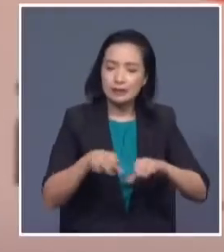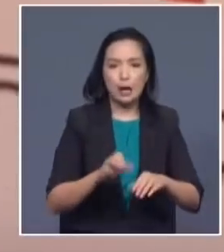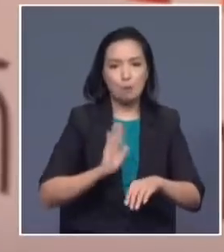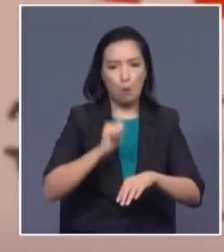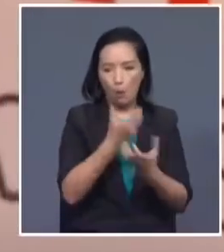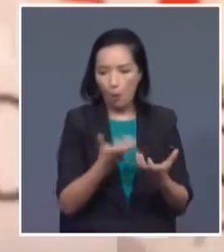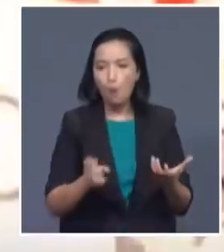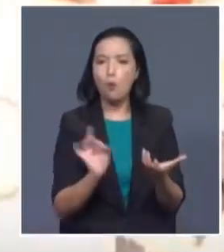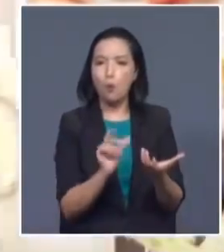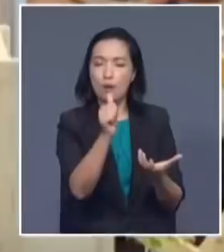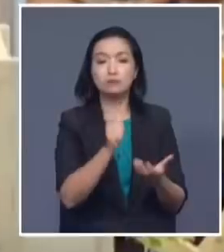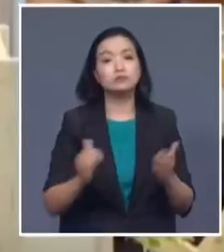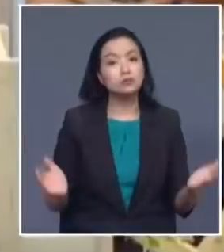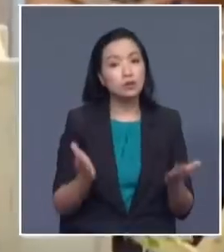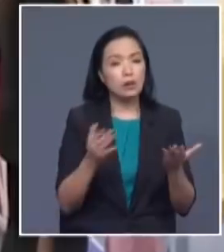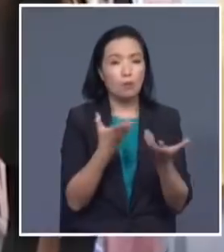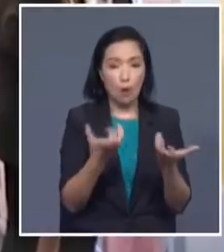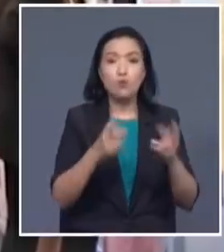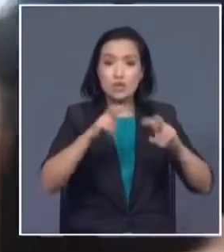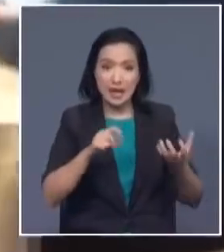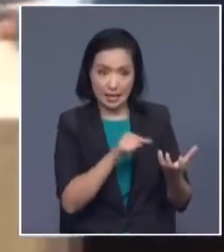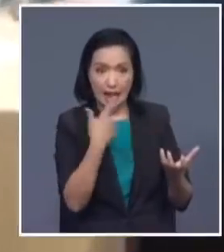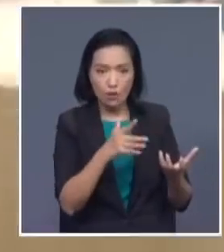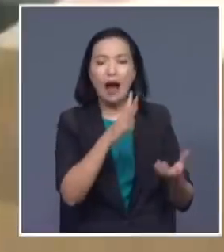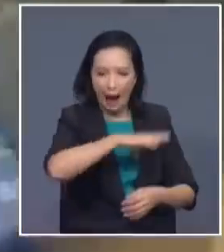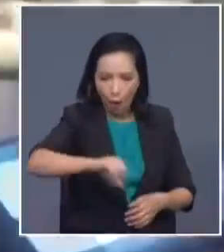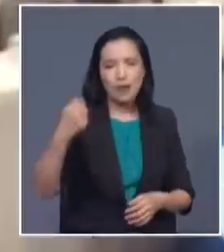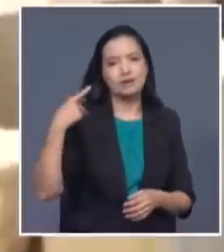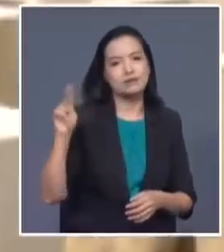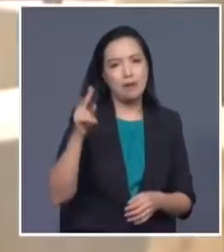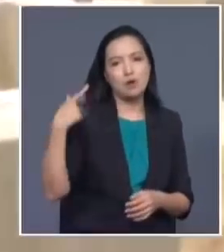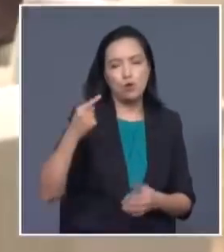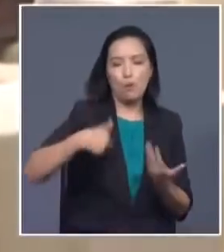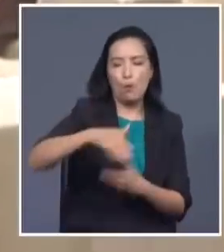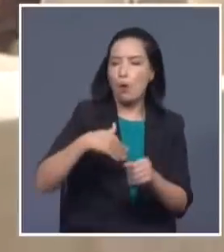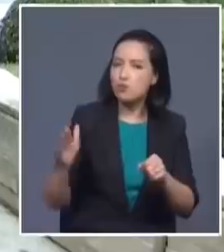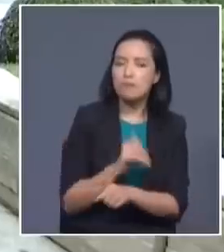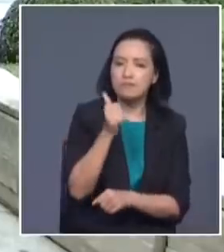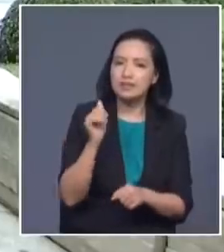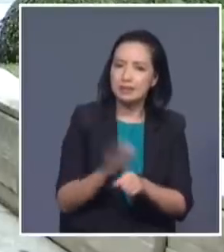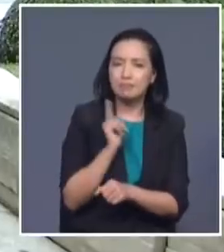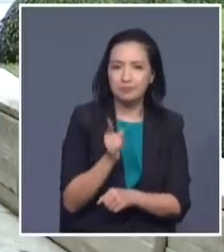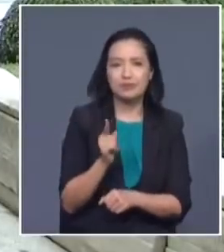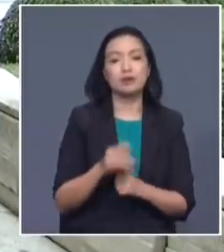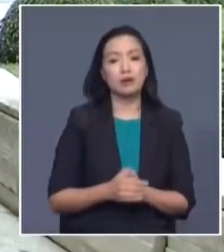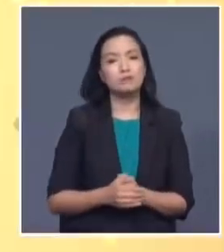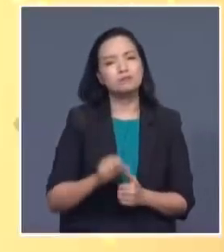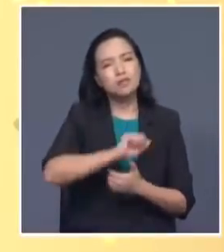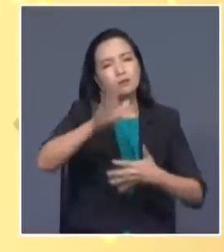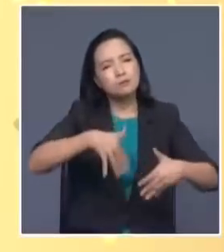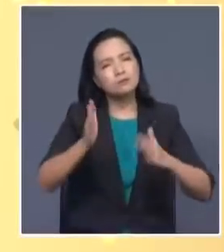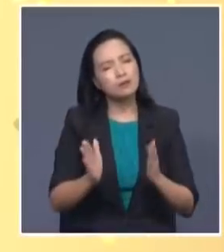ธิภาพส่งเสริมให้การนำผลงานวิจัยไปใช้ประโยชน์เป็นไปได้อย่างครบวงจรยิ่งขึ้นนะครับพี่น้องประชาชนที่รักทุกท่านครับ